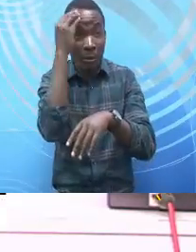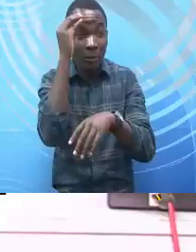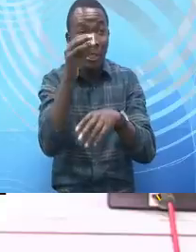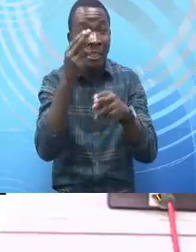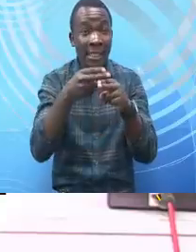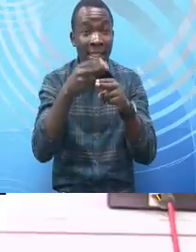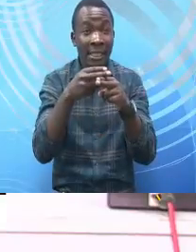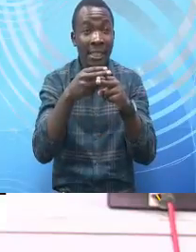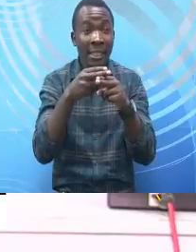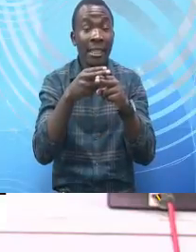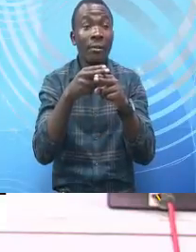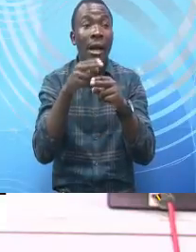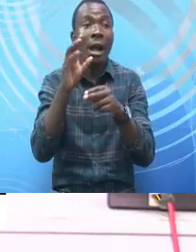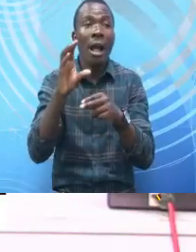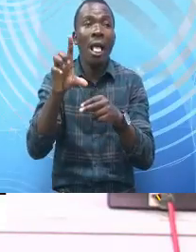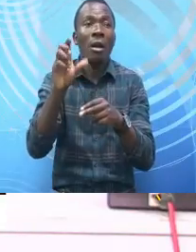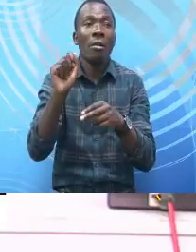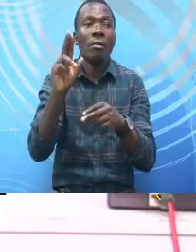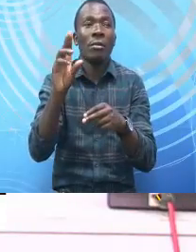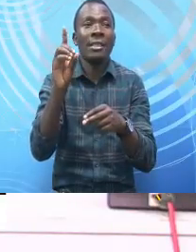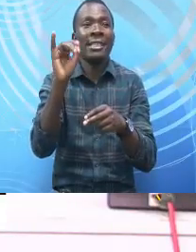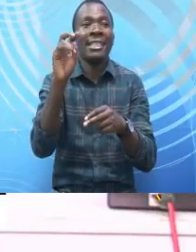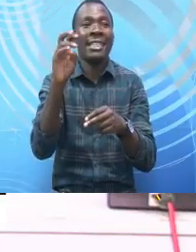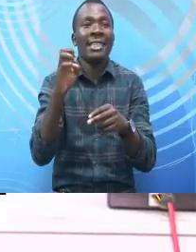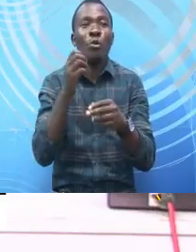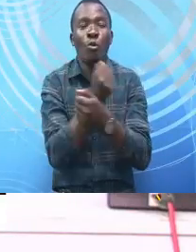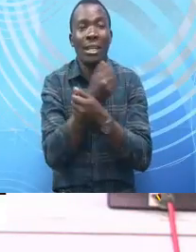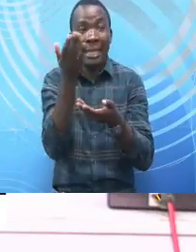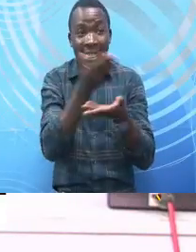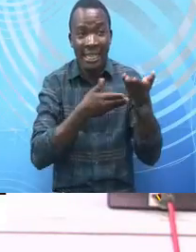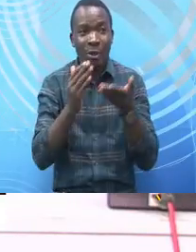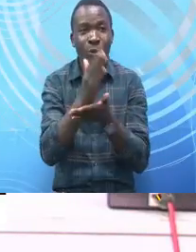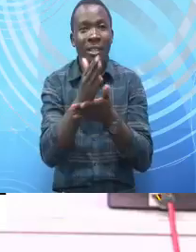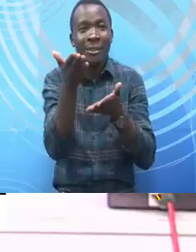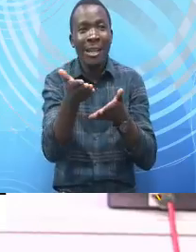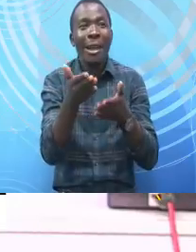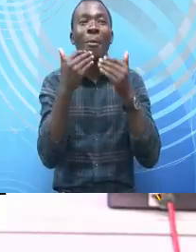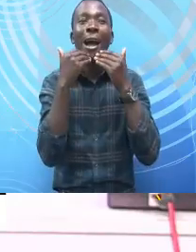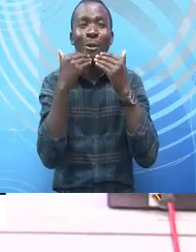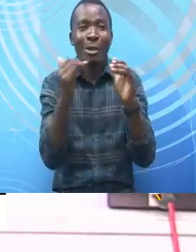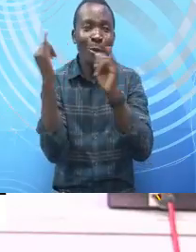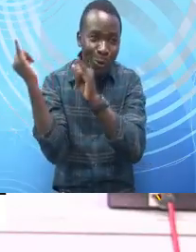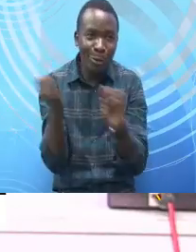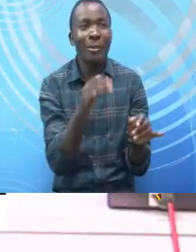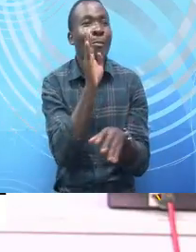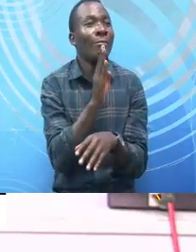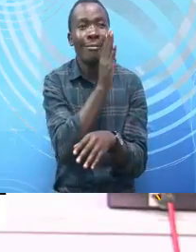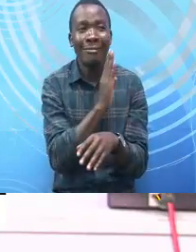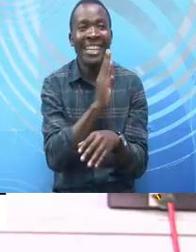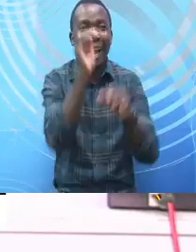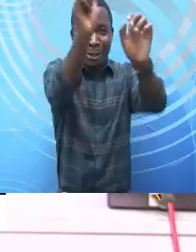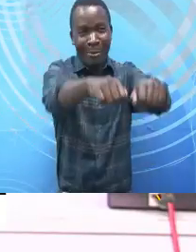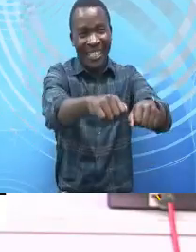nitwa Uwasinga Claudine, nkunda ikiganiro ukuri kuriho, mwakoze cyane kututumira. Umutumirwa kandi